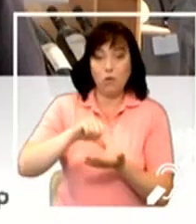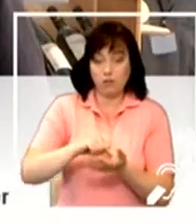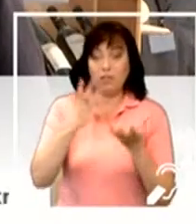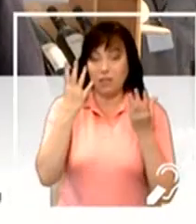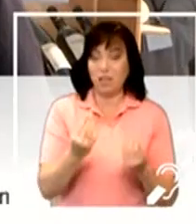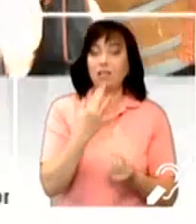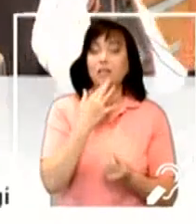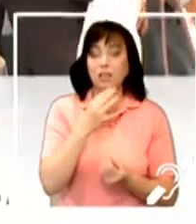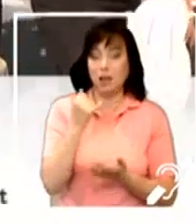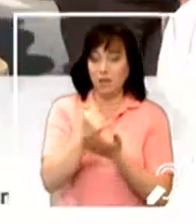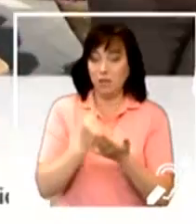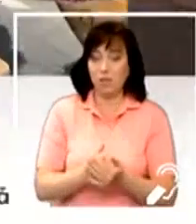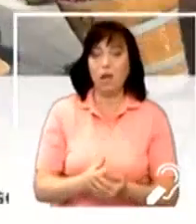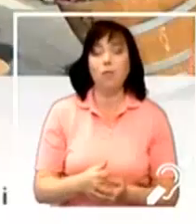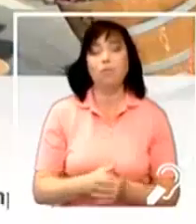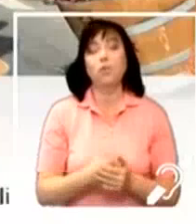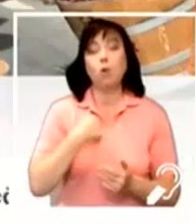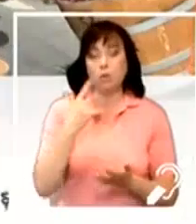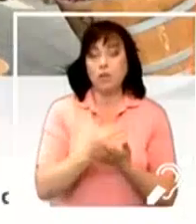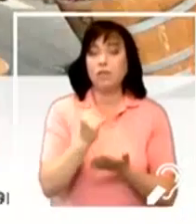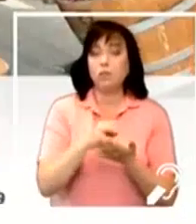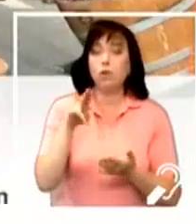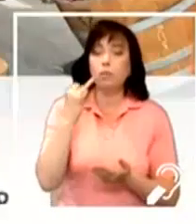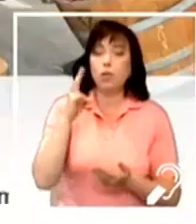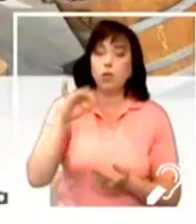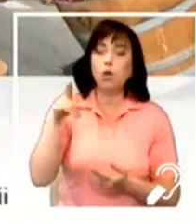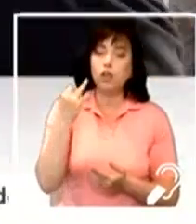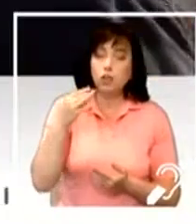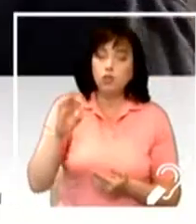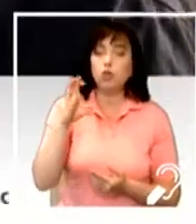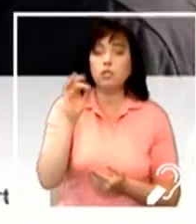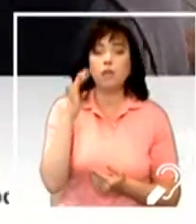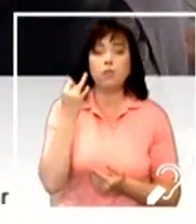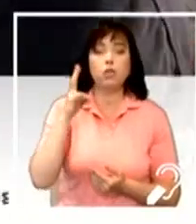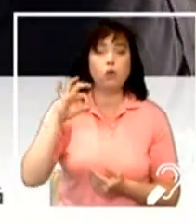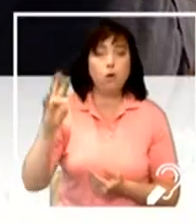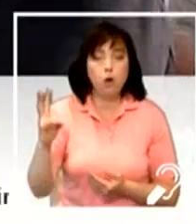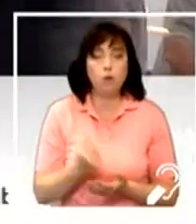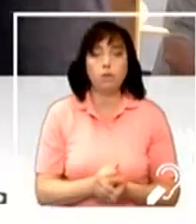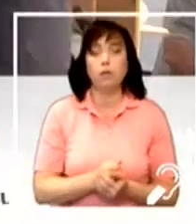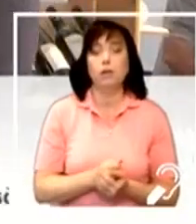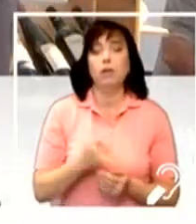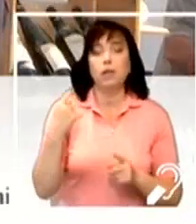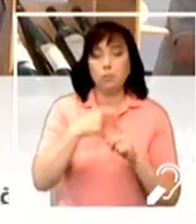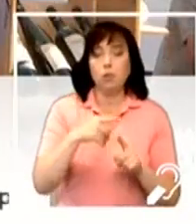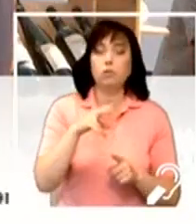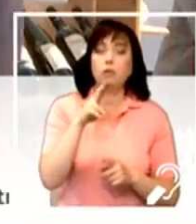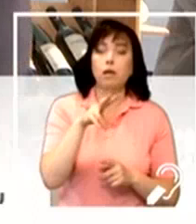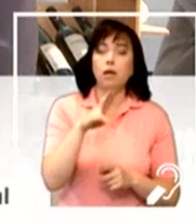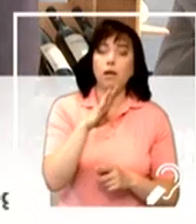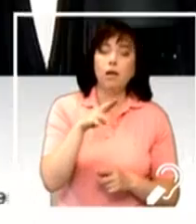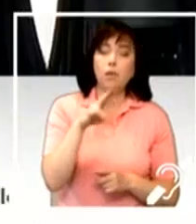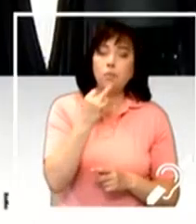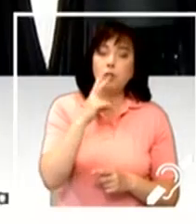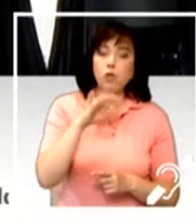Ziua Națională a Vinului. Avem Pinot Grigio, Sauvignon Blanc, și respectiv avem Pinot Grigio ținut în baric, adică